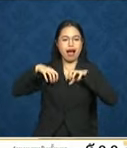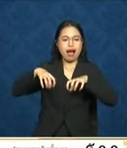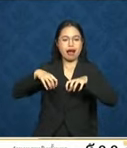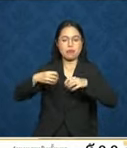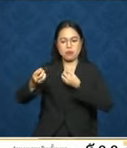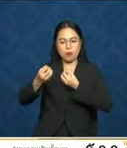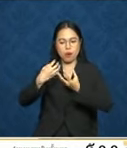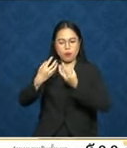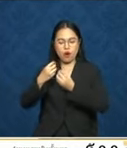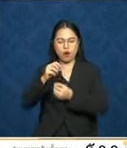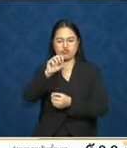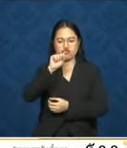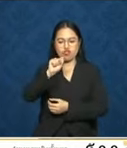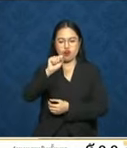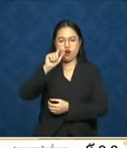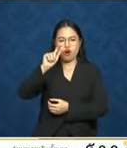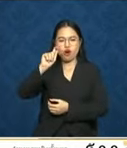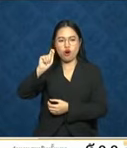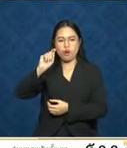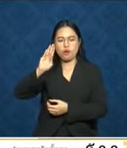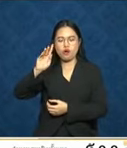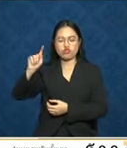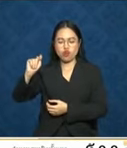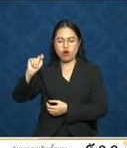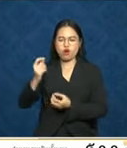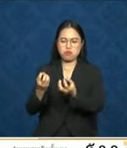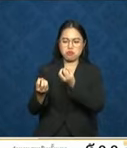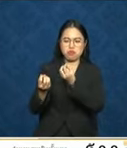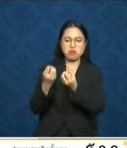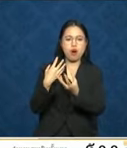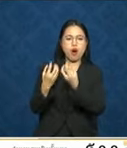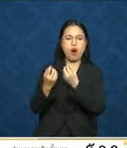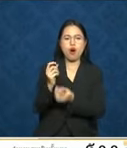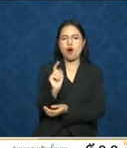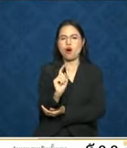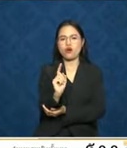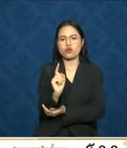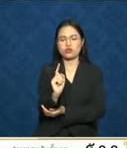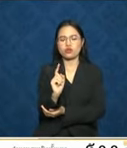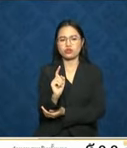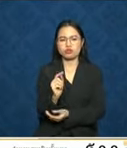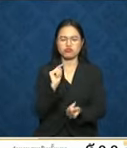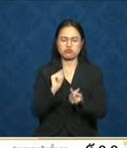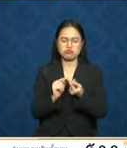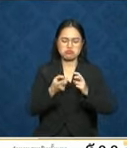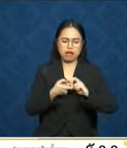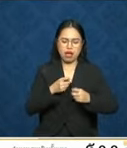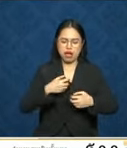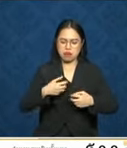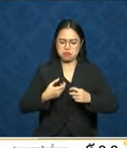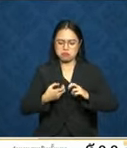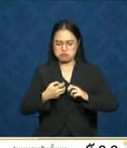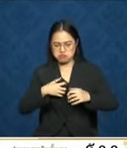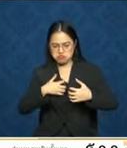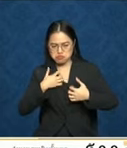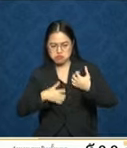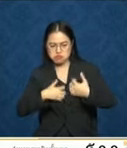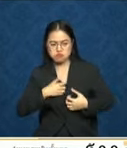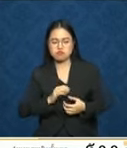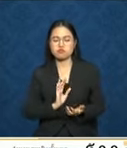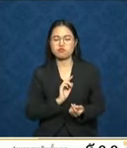จักริดไกรแก้วประธานสภาองค์การบริหารส่วนตำบลท้องลำเจียก เรื่องความเดือดร้อนของพี่น้องประชาชนชาวอำเ